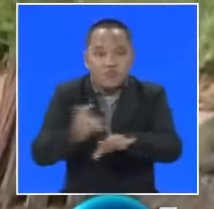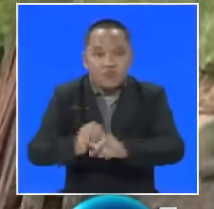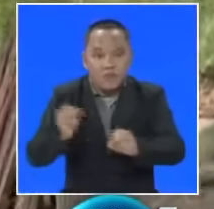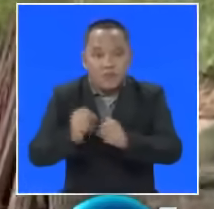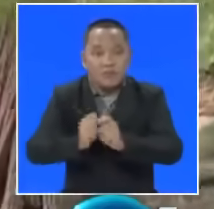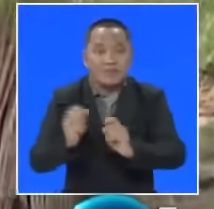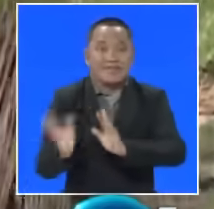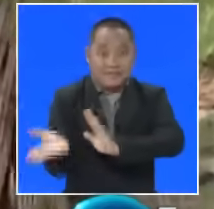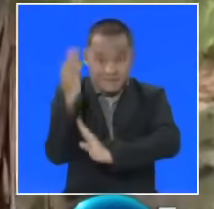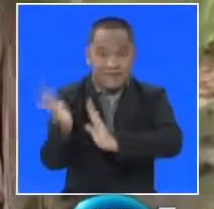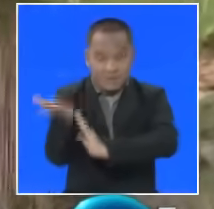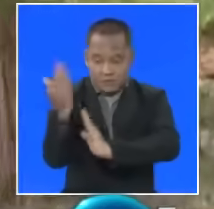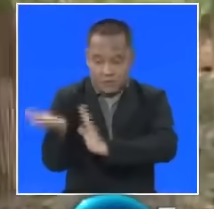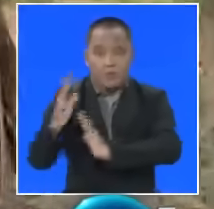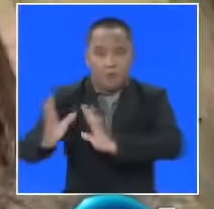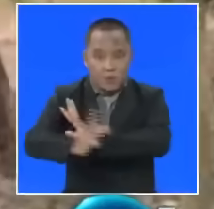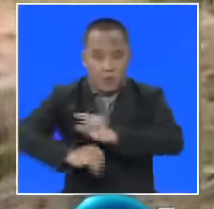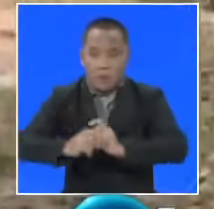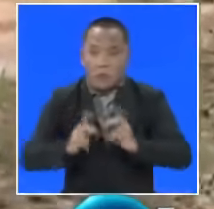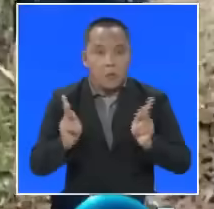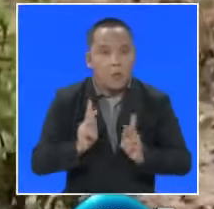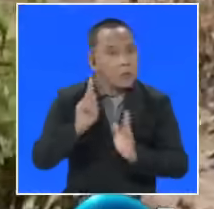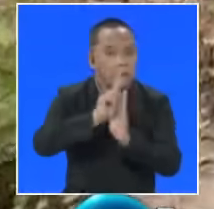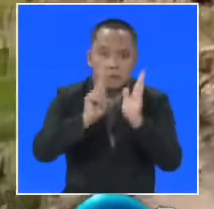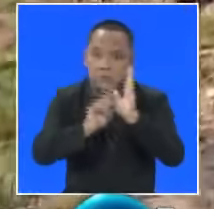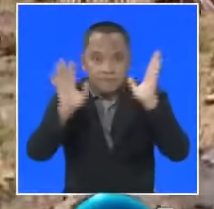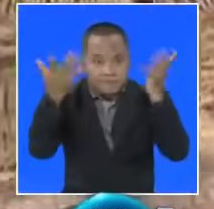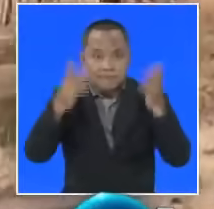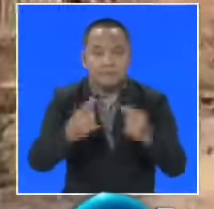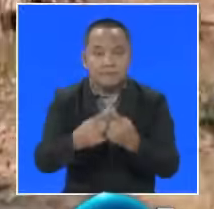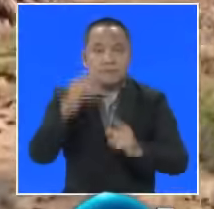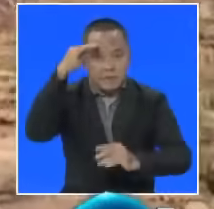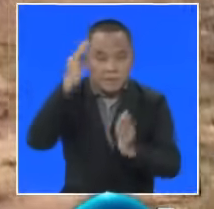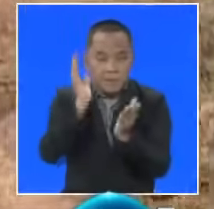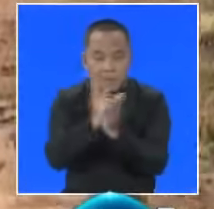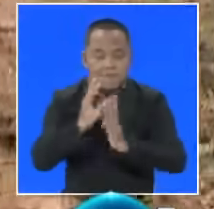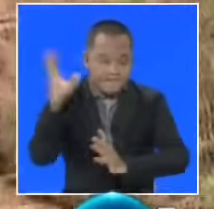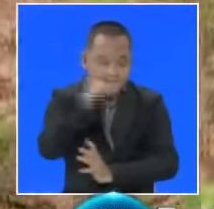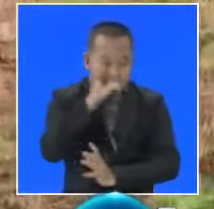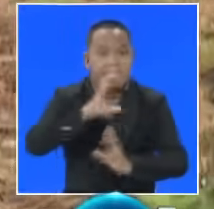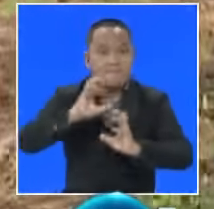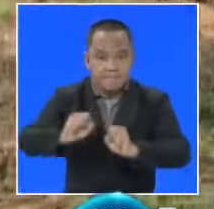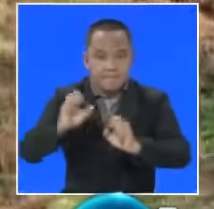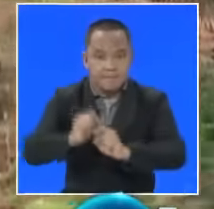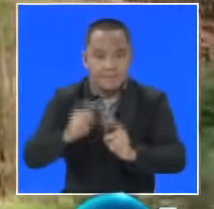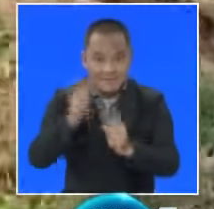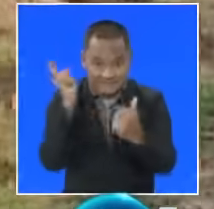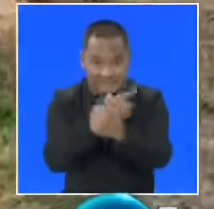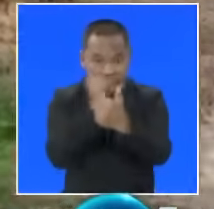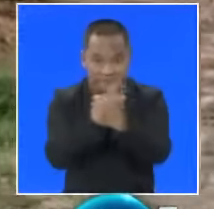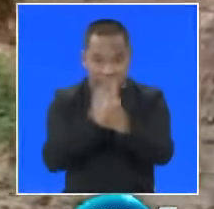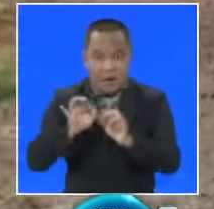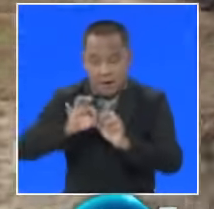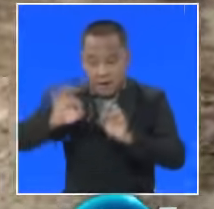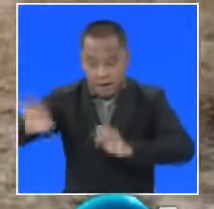หตุกลางวันแสกๆด้วยนะ โอ้โห ไม่ได้เกรงกลัวกฎหมายบ้านเมืองใดๆตำรวจก็เลยเร่งติดตามอยู่นะคะอันนี้จุดแรกนะห่